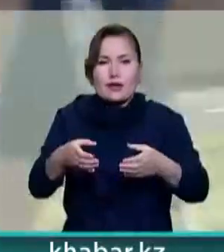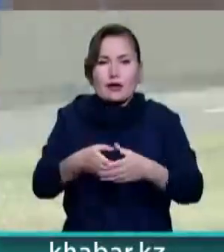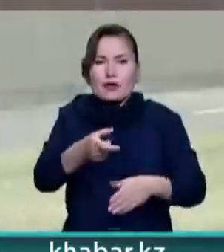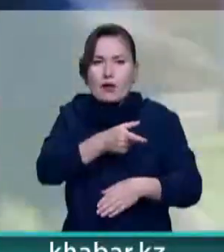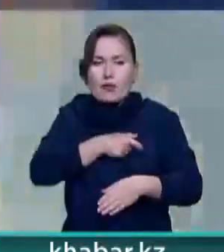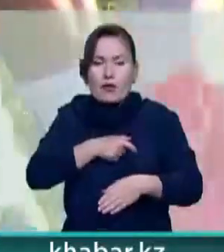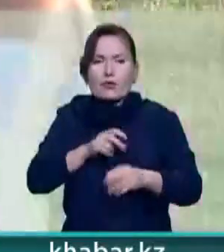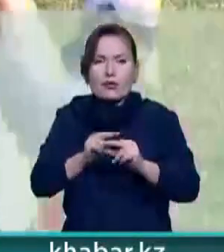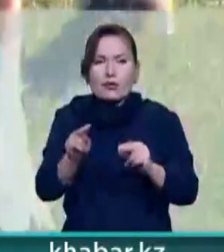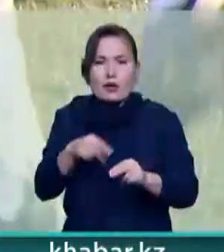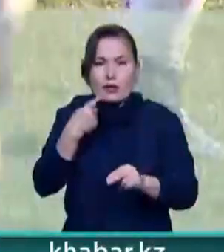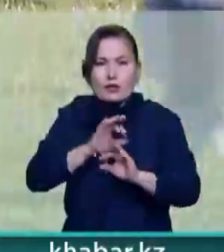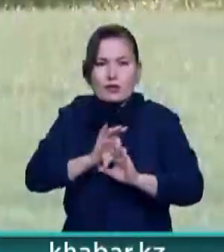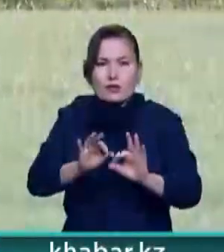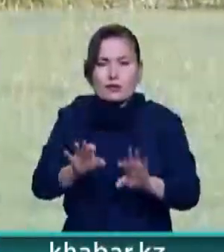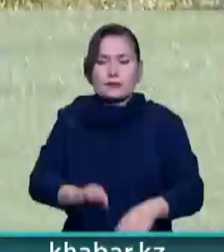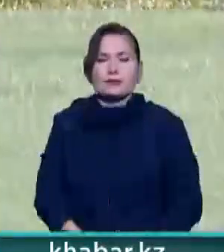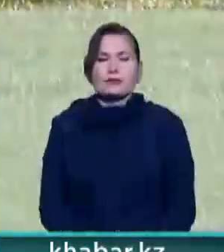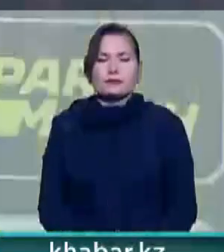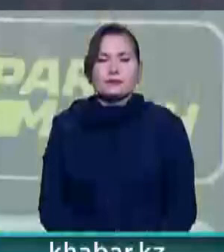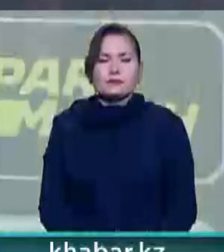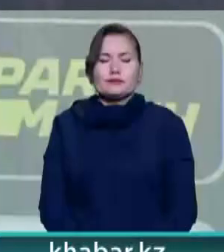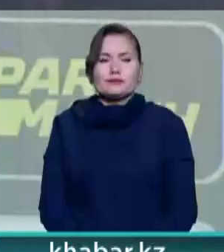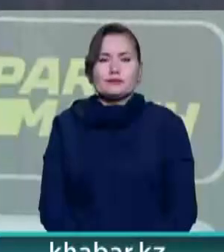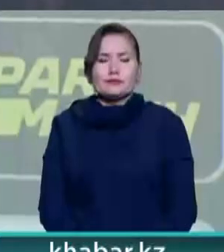міндетін атқарушы Пол Эшворт.